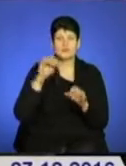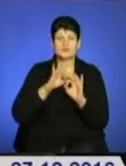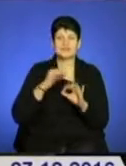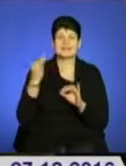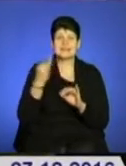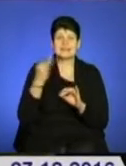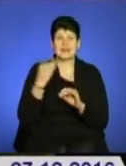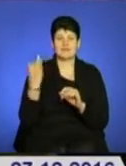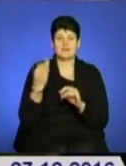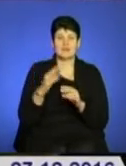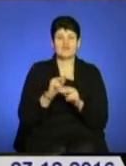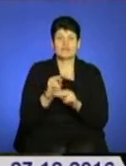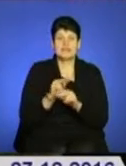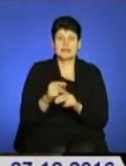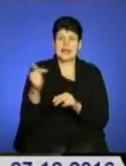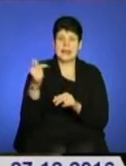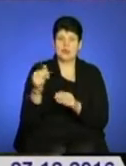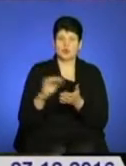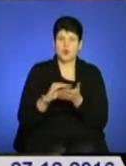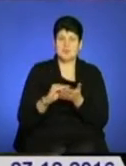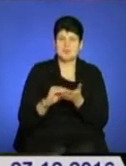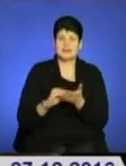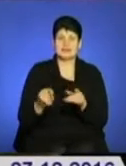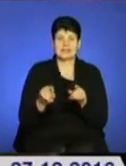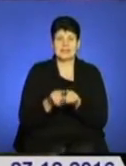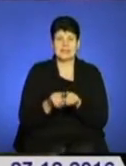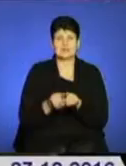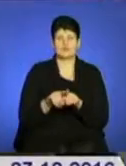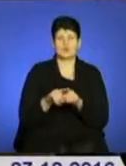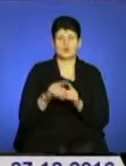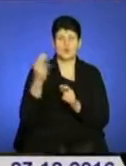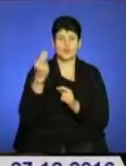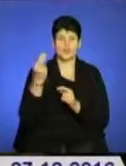історії, учні вчили і грамотно писати, також діти освоїли художній жанр.